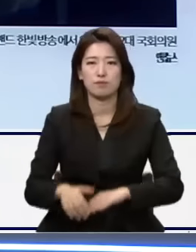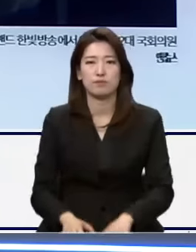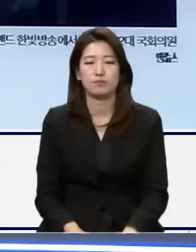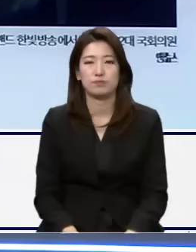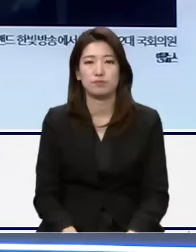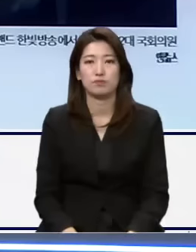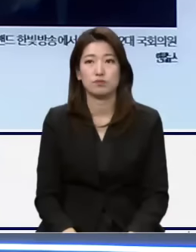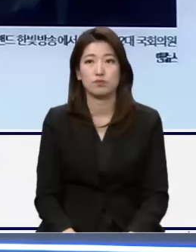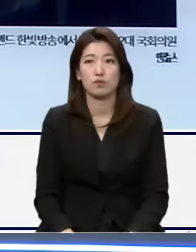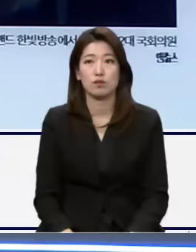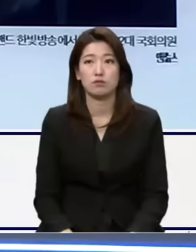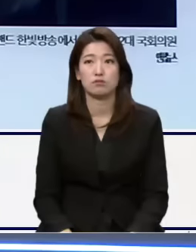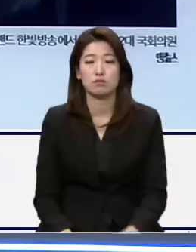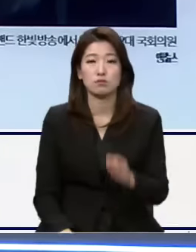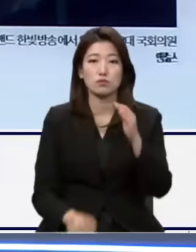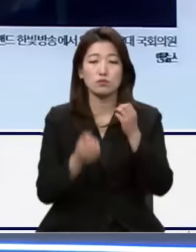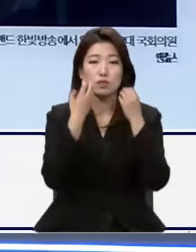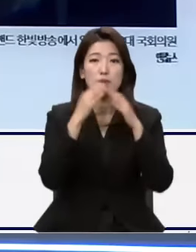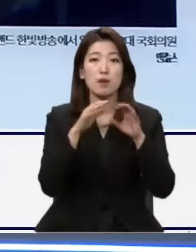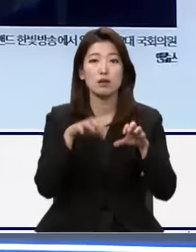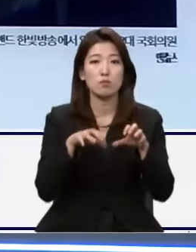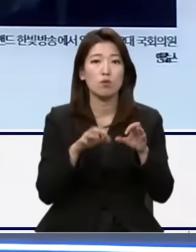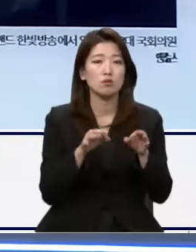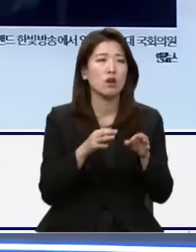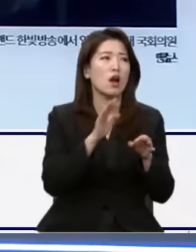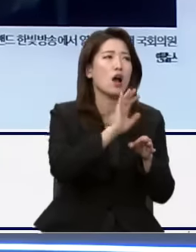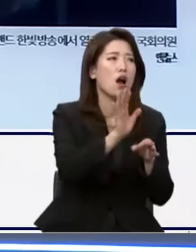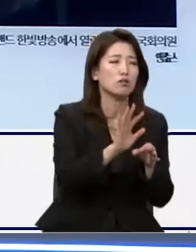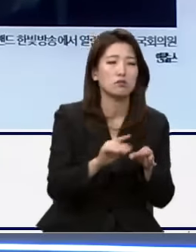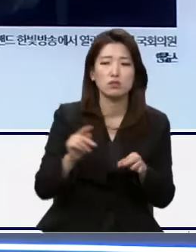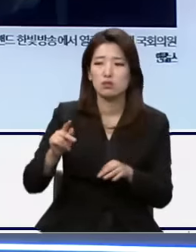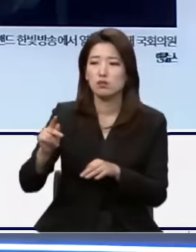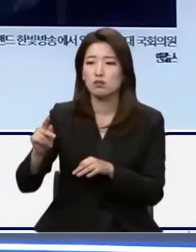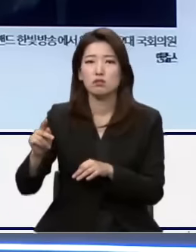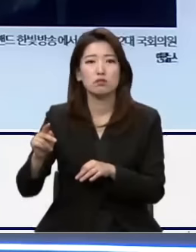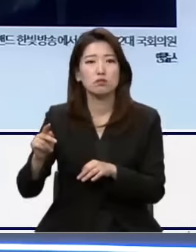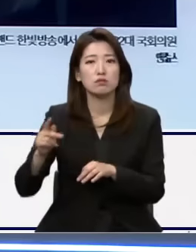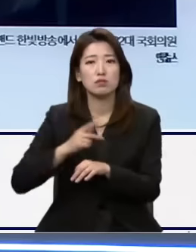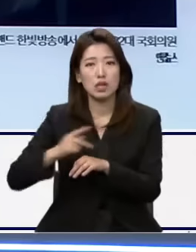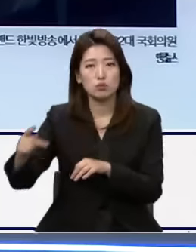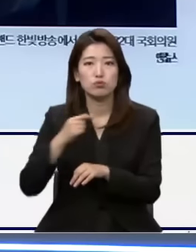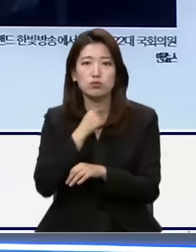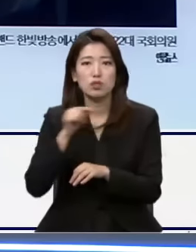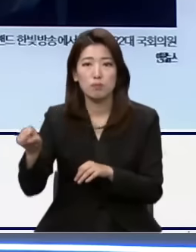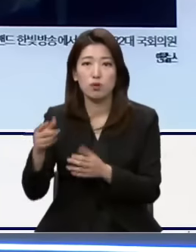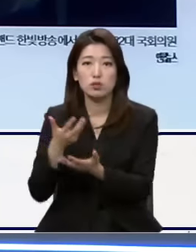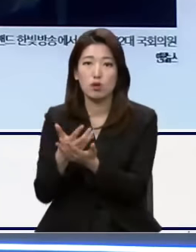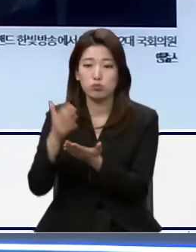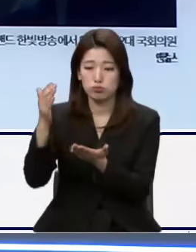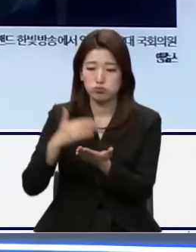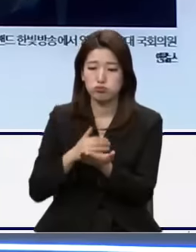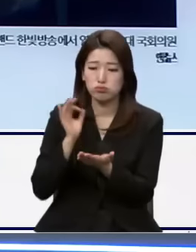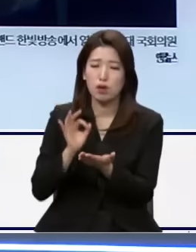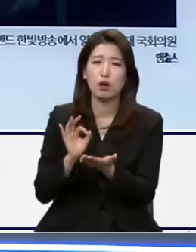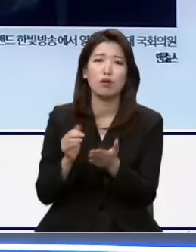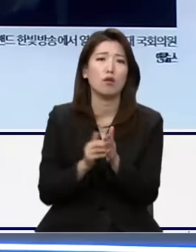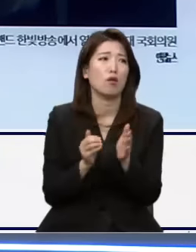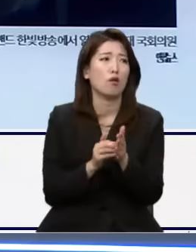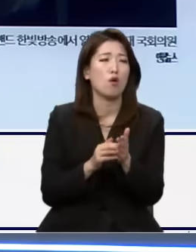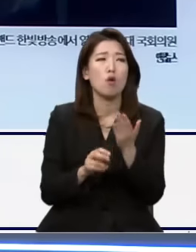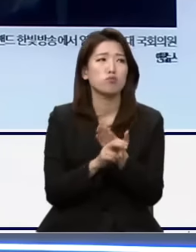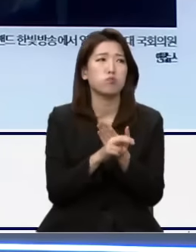쪽에서는 우리도 속았다는 입장을 얘기하고 있어요 대출이이이 대출이이 나간요 상황 자체에서 불법은